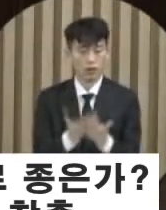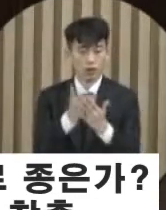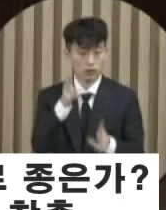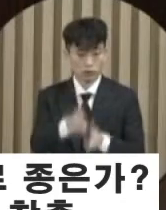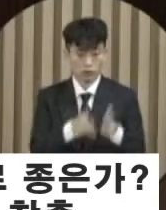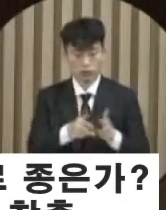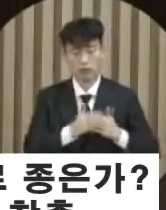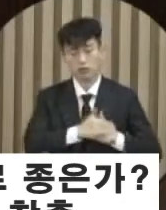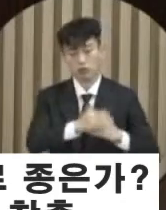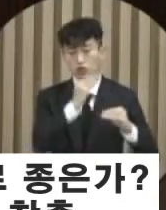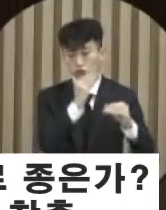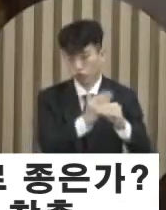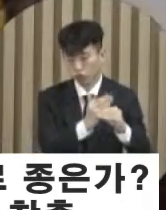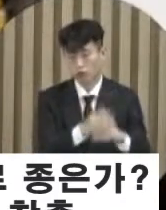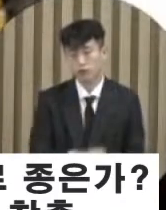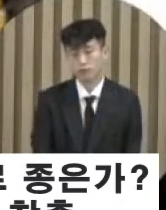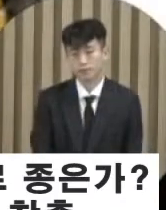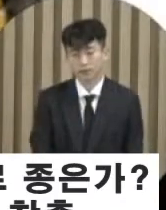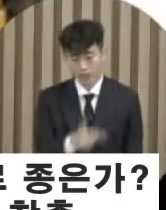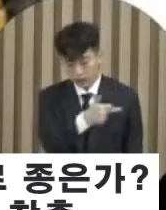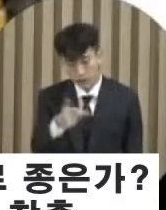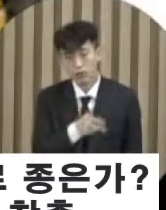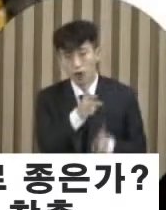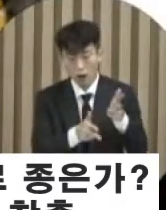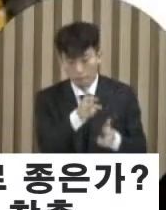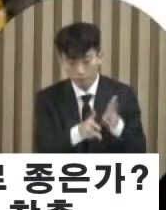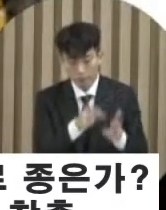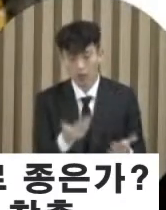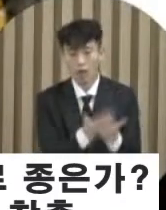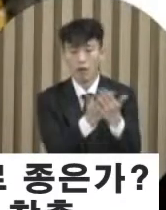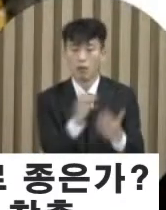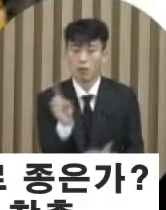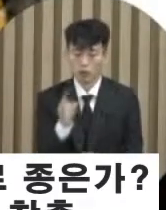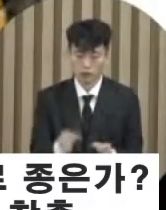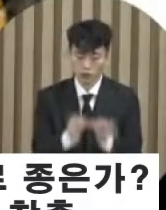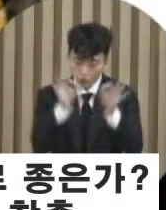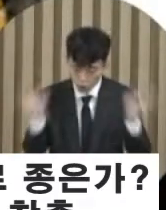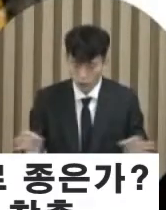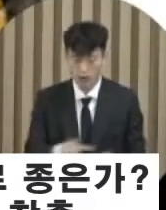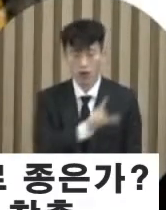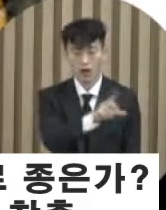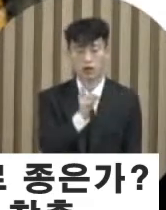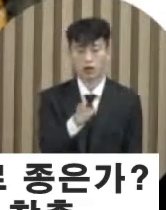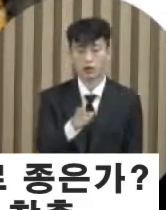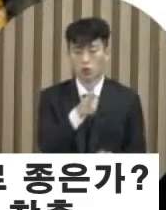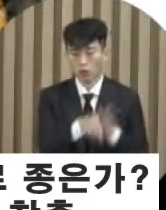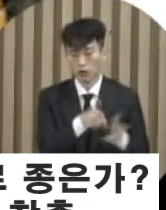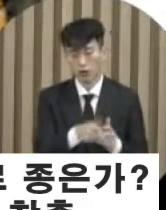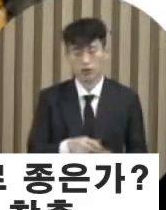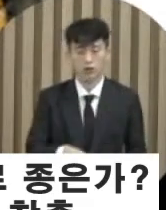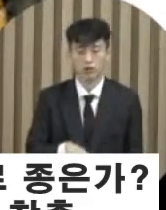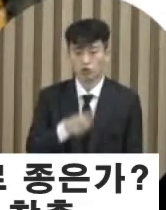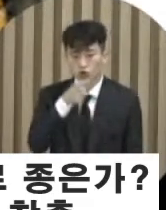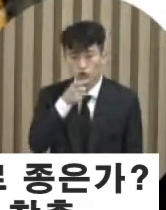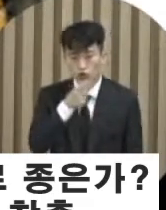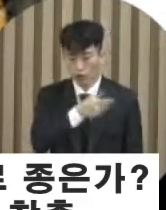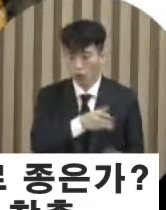진행되고 있습니다. 이들 대규모 개발 사업은 그동안 우리 화성시에서 LH공사, 수자원공사,